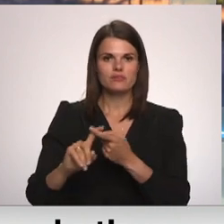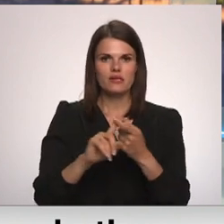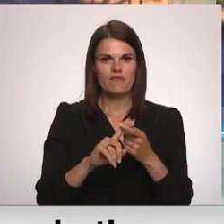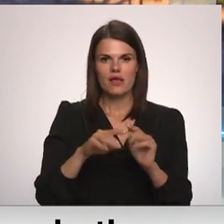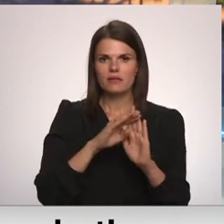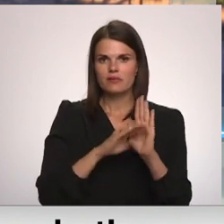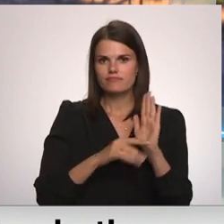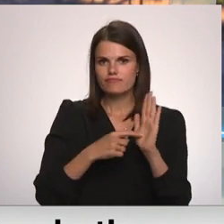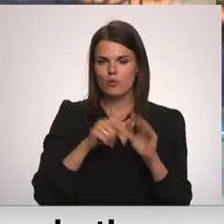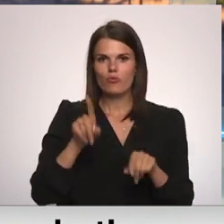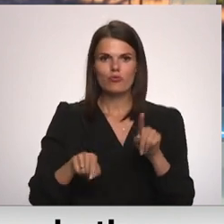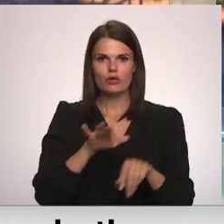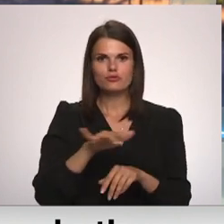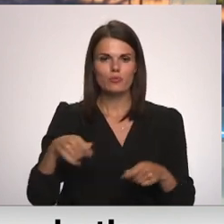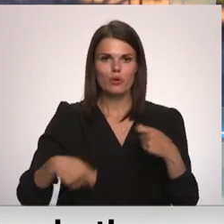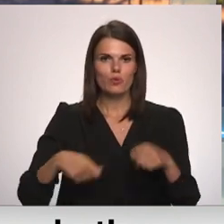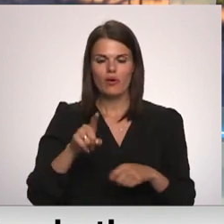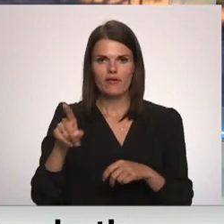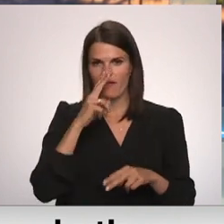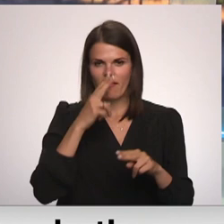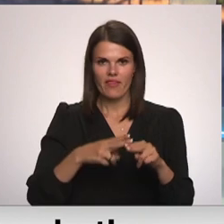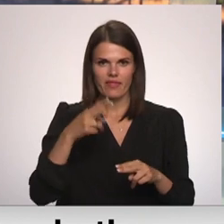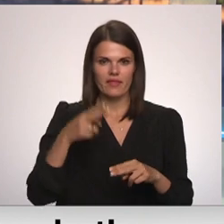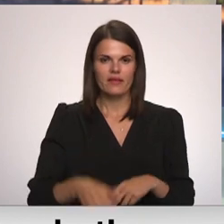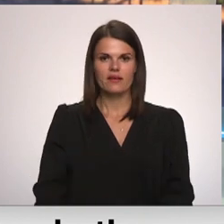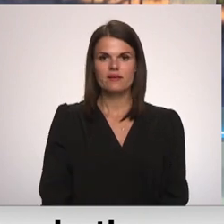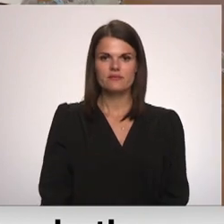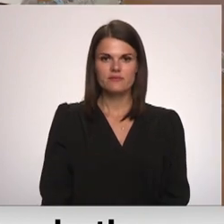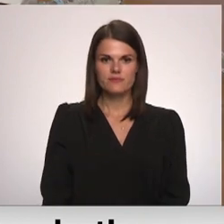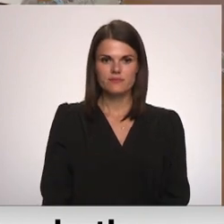atsevišķas bērnu rotaļlietas ir indīgas. Plašāk Dāvids Fredenfelds.